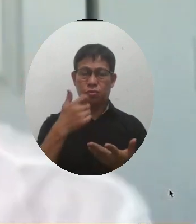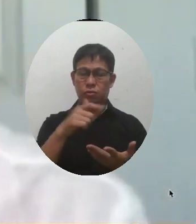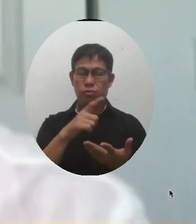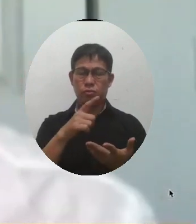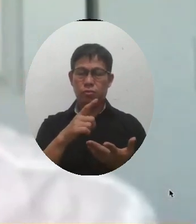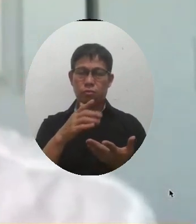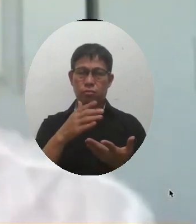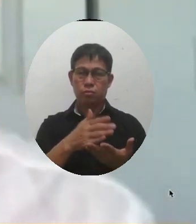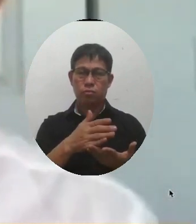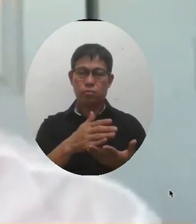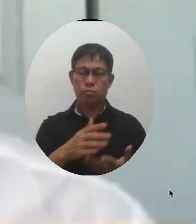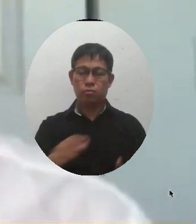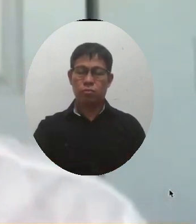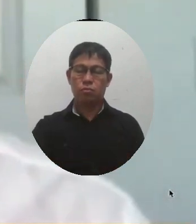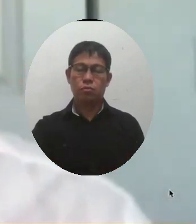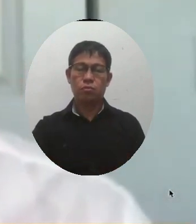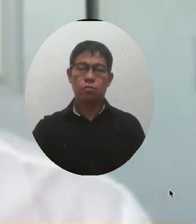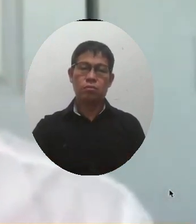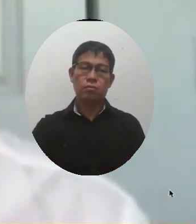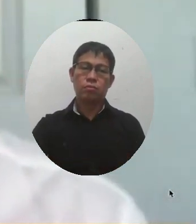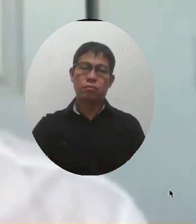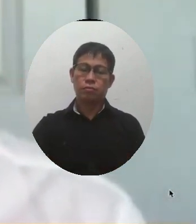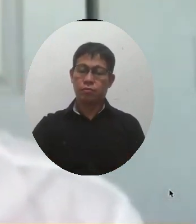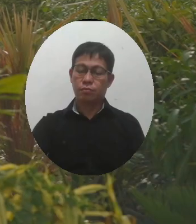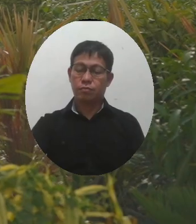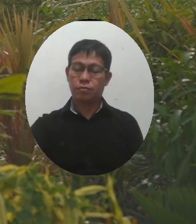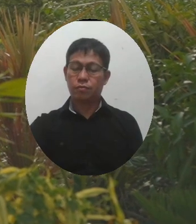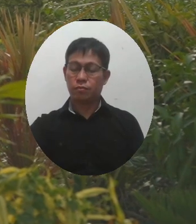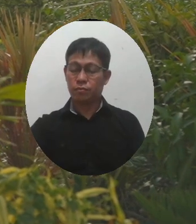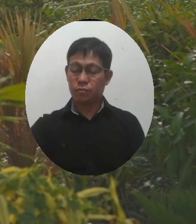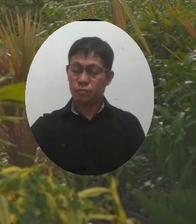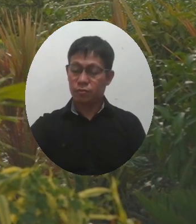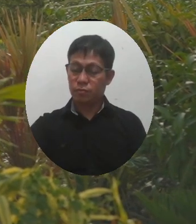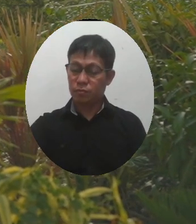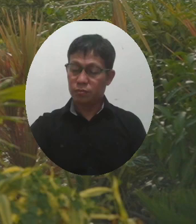gamot o intervention medikal sa pamamagitan ng doktor.